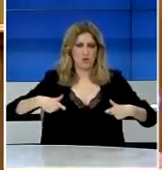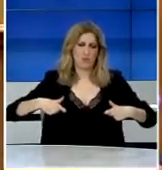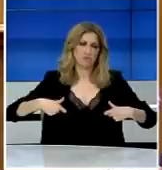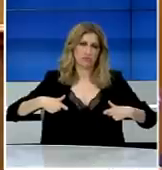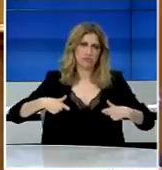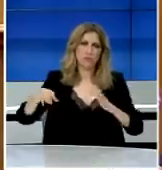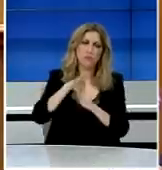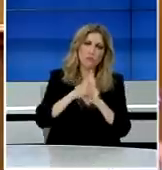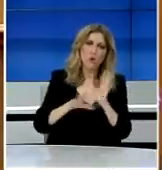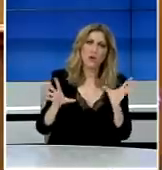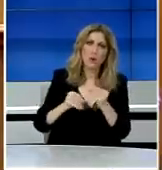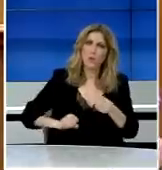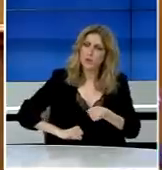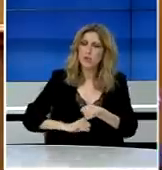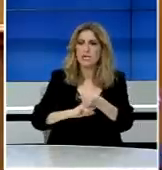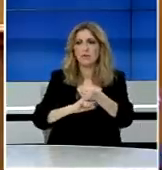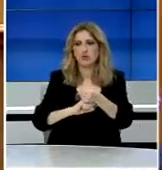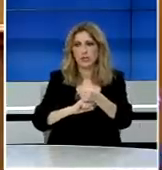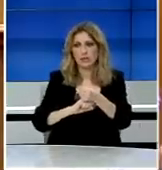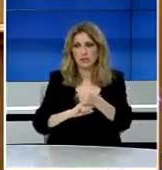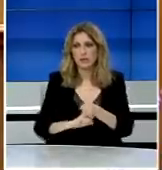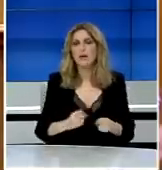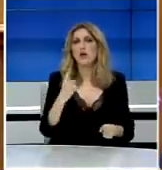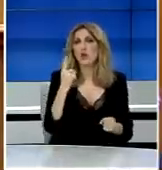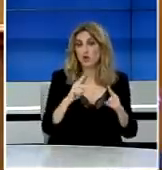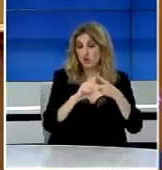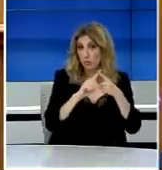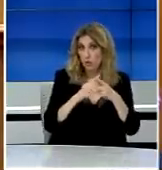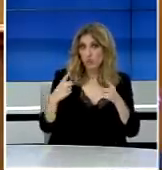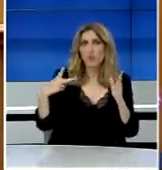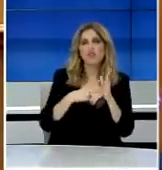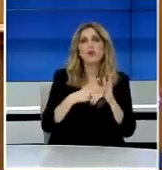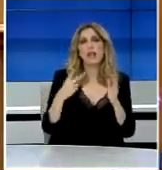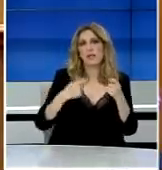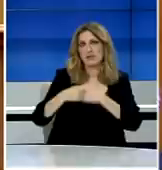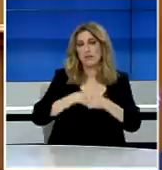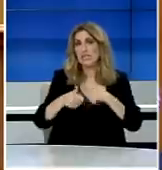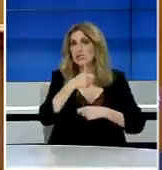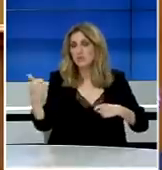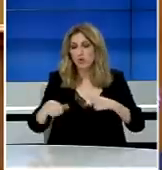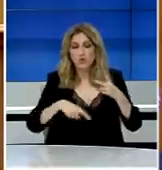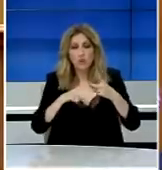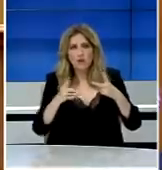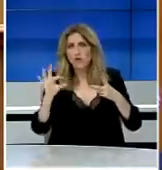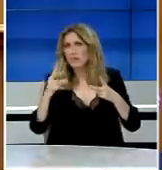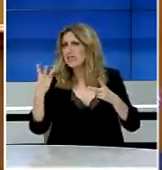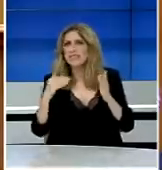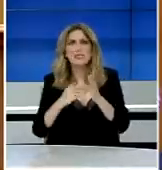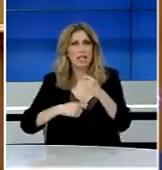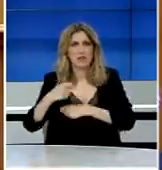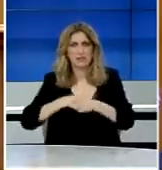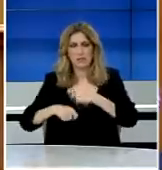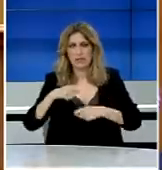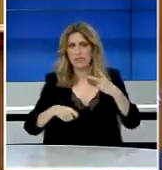Στο 1 έχουν μπει 2.000 επιχειρήσεις, στο δεύτερο μόνο 53.000 επιχειρήσεις. Πολύ χαμηλότερο